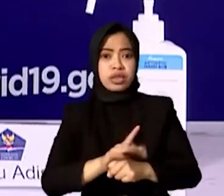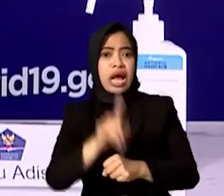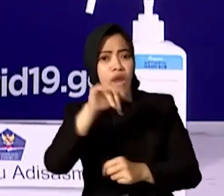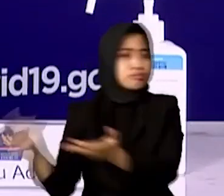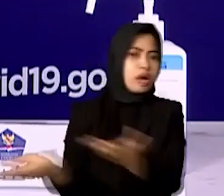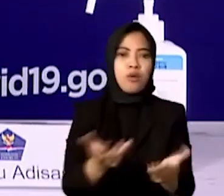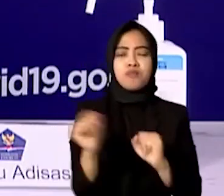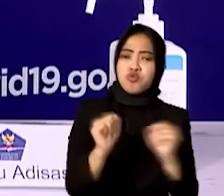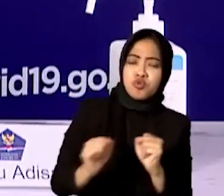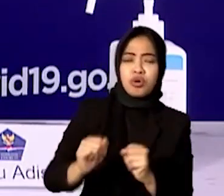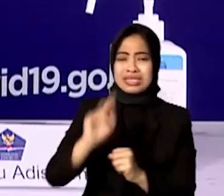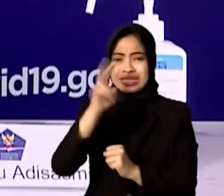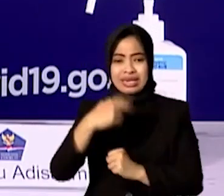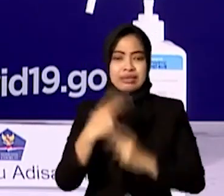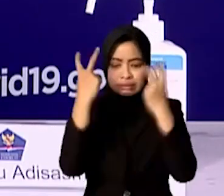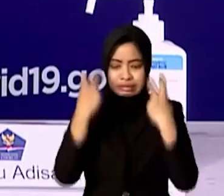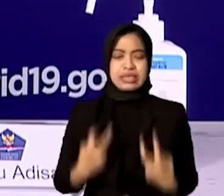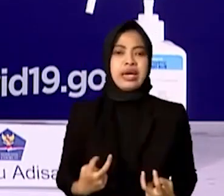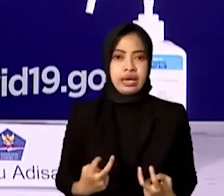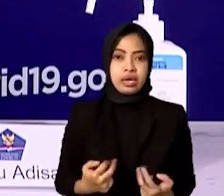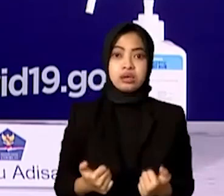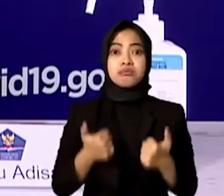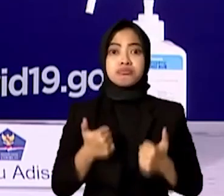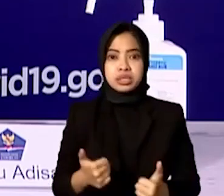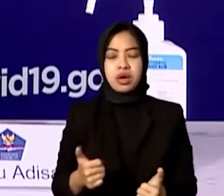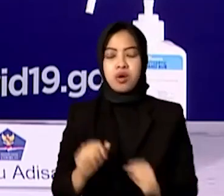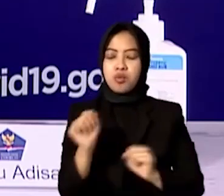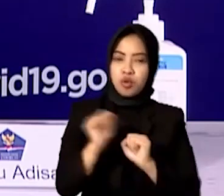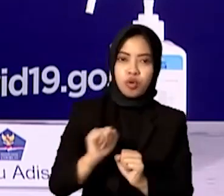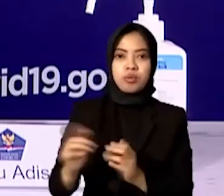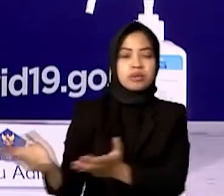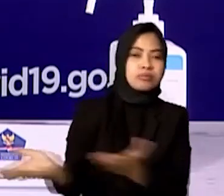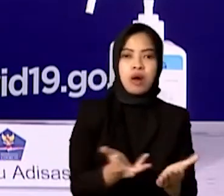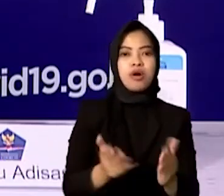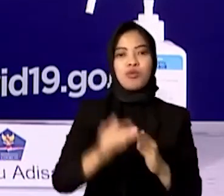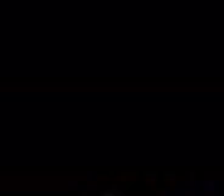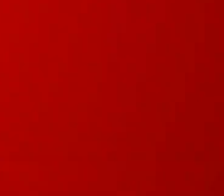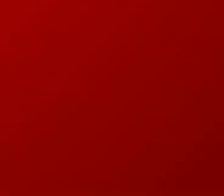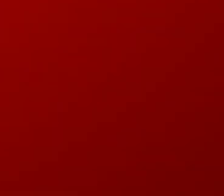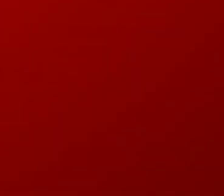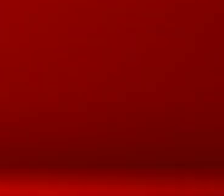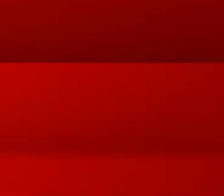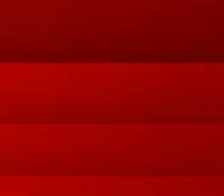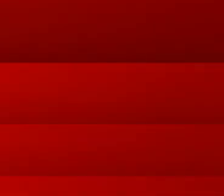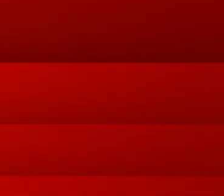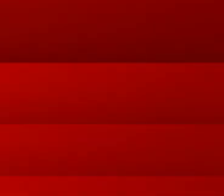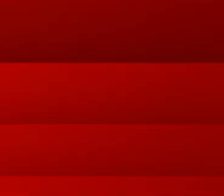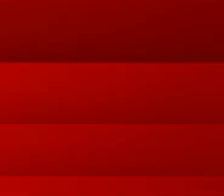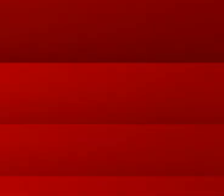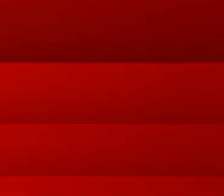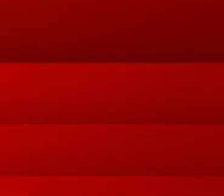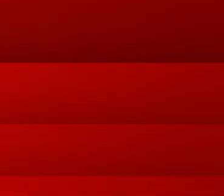untuk segera memeriksakan diri agar dapat ditangani sedini mungkin hai